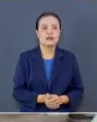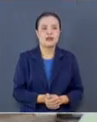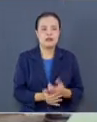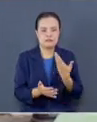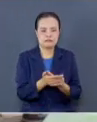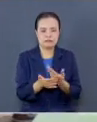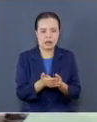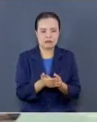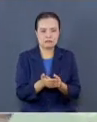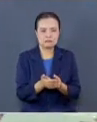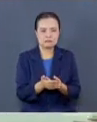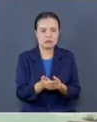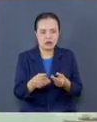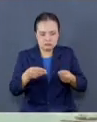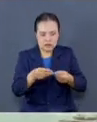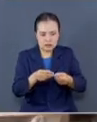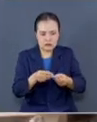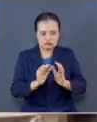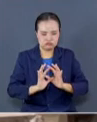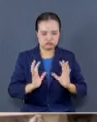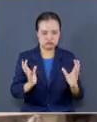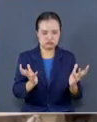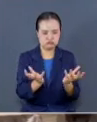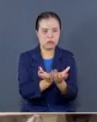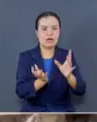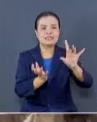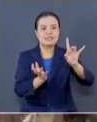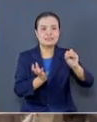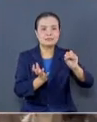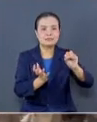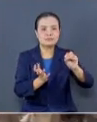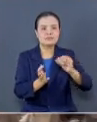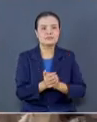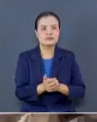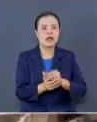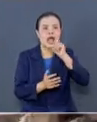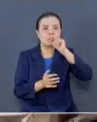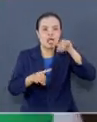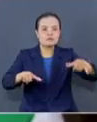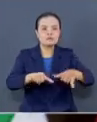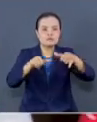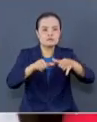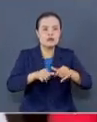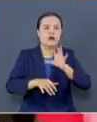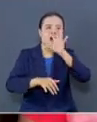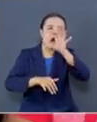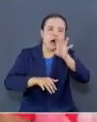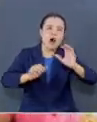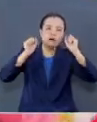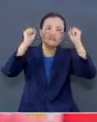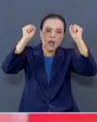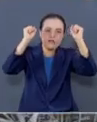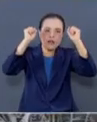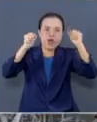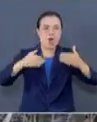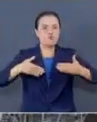ไปนับมา70คนครับยืนล้อมวงเล่นพนันรอบสังเวียนชนไก่แล้วก็ส่งเสียงเชียร์กันอย่างสุขสนานเลยพอเจ้าหน้าที่มาเท่านั้นแล้ว